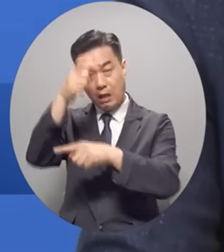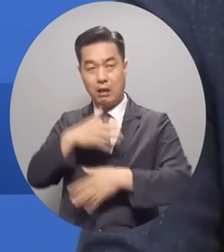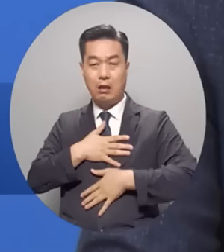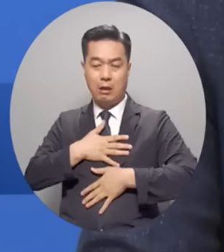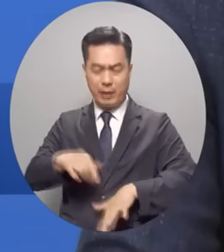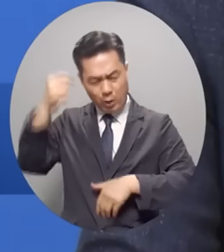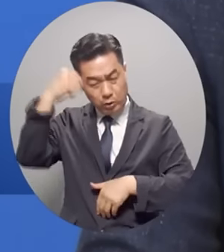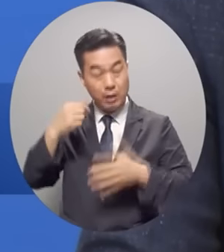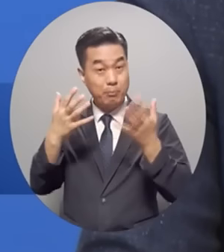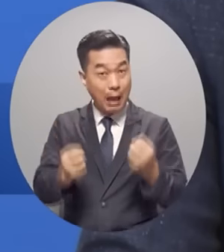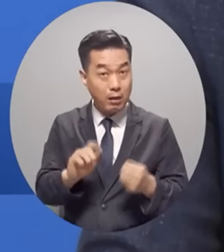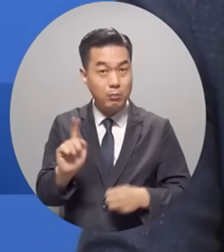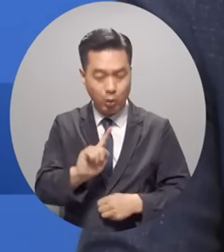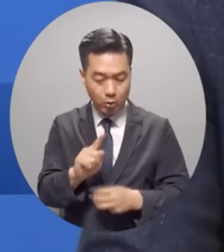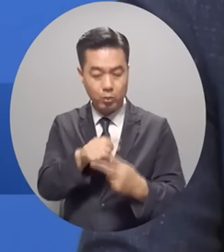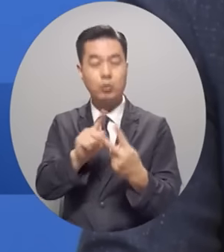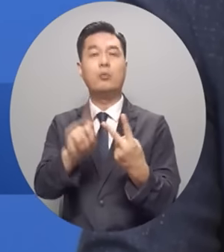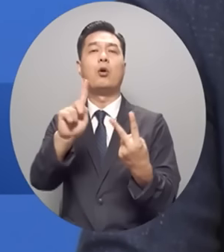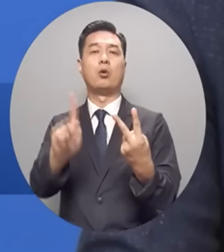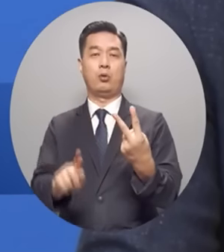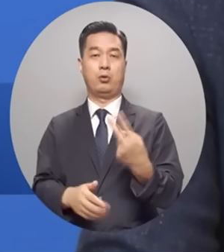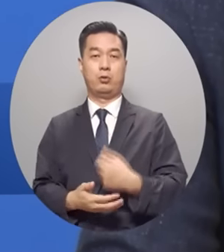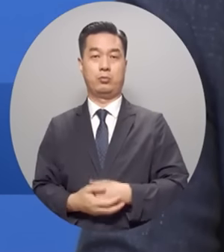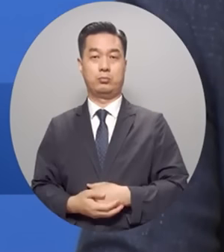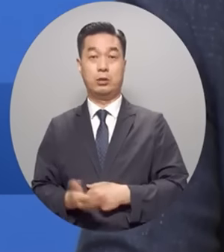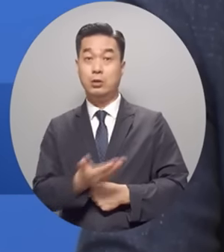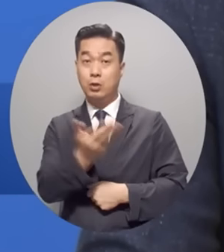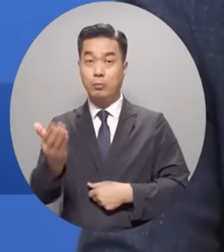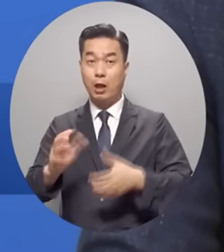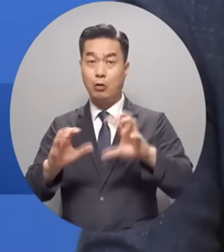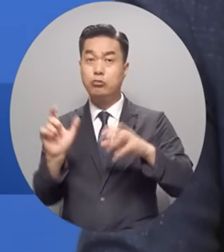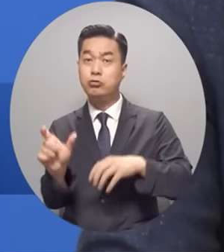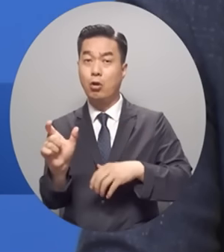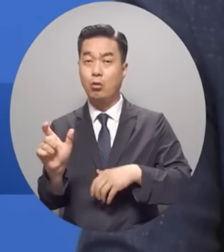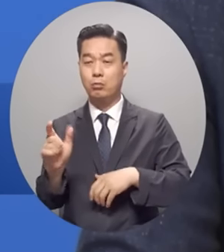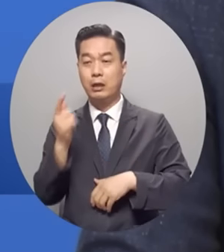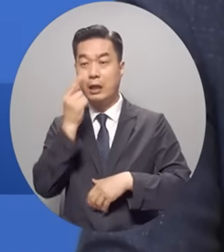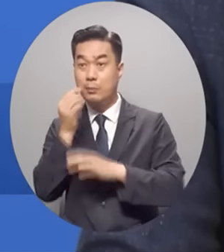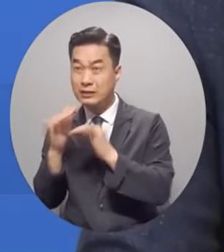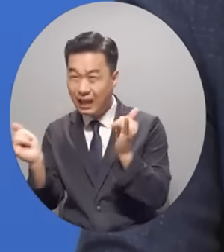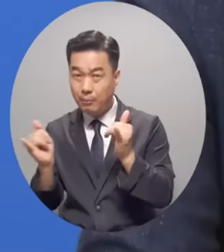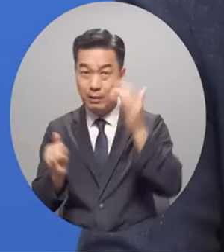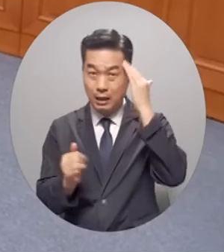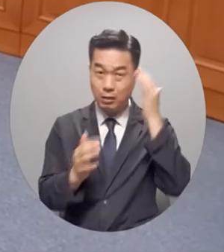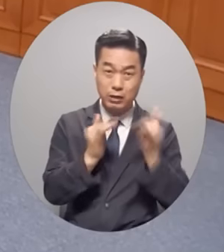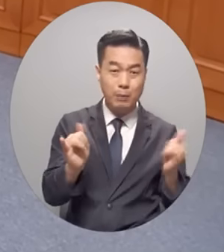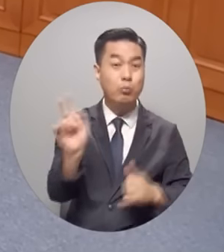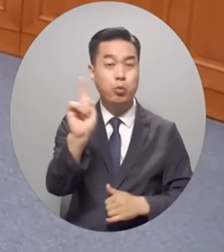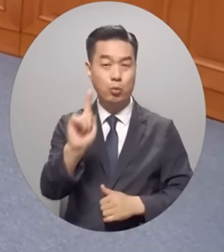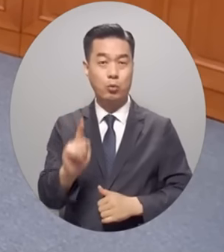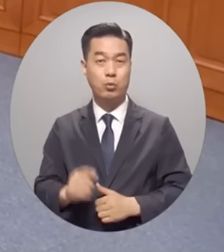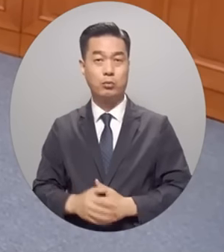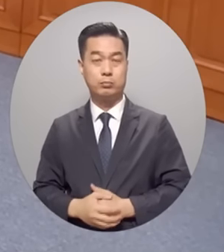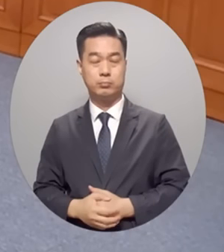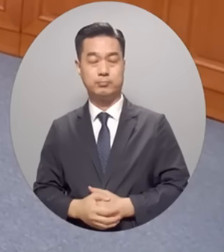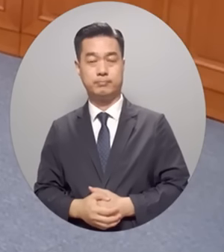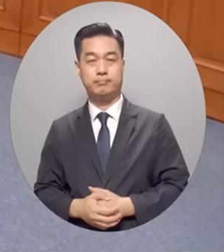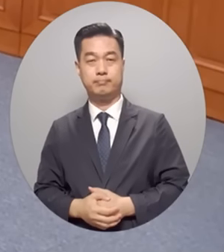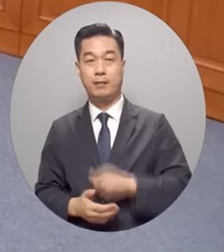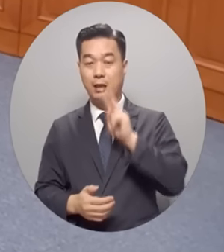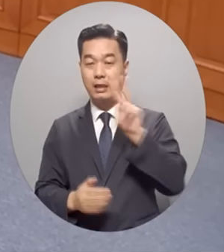느끼는 사람이 많습니까 귀하들은 도대체 어디입니까 야권은